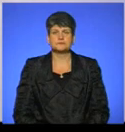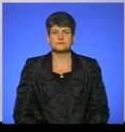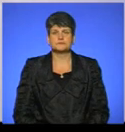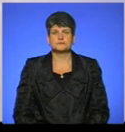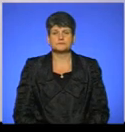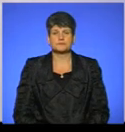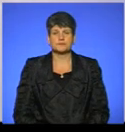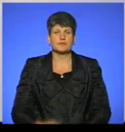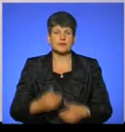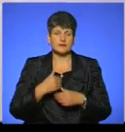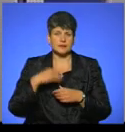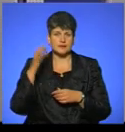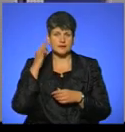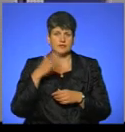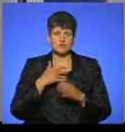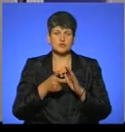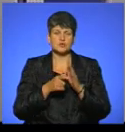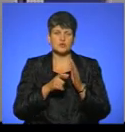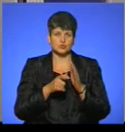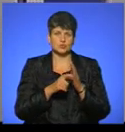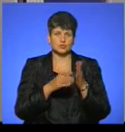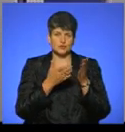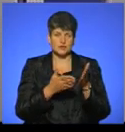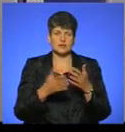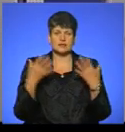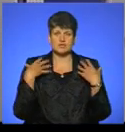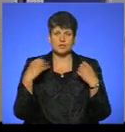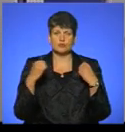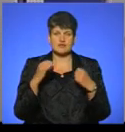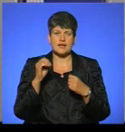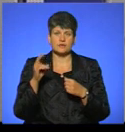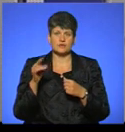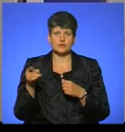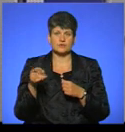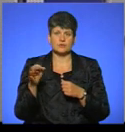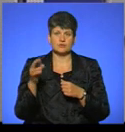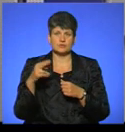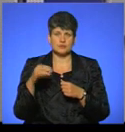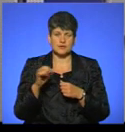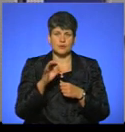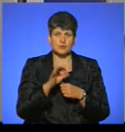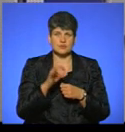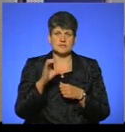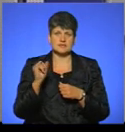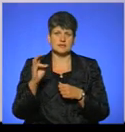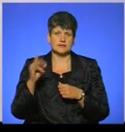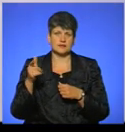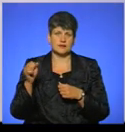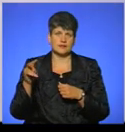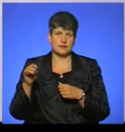І я нагадаю, у нашій студії начальник управління екології та природних ресурсів Тернопільської облдержадміністрації Орест Сінгалевич.